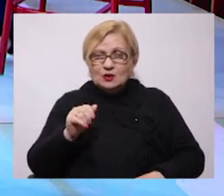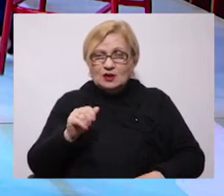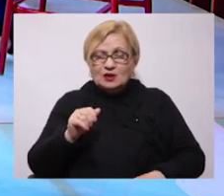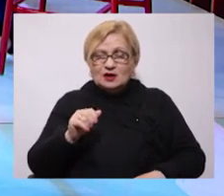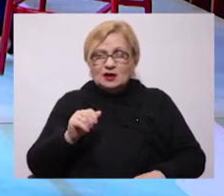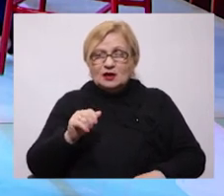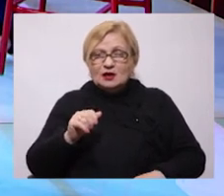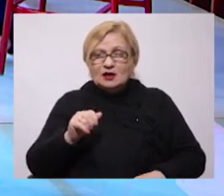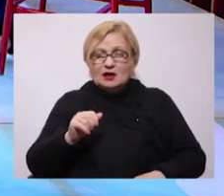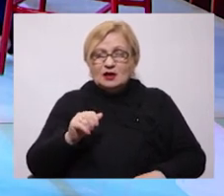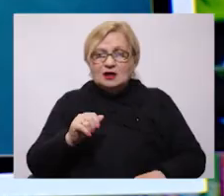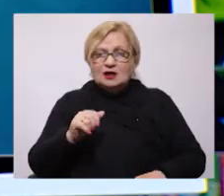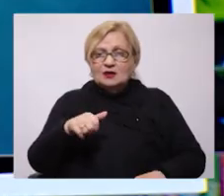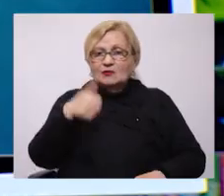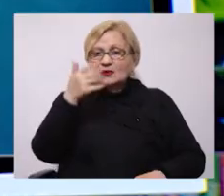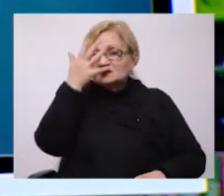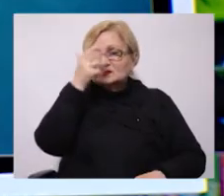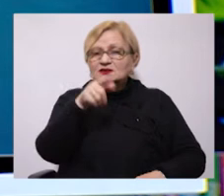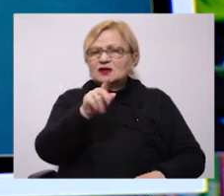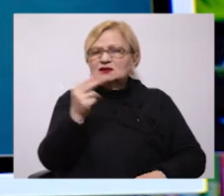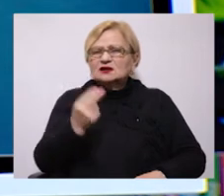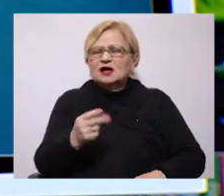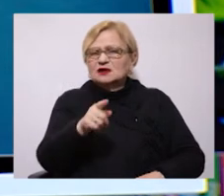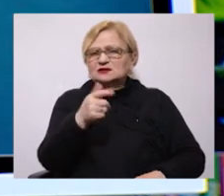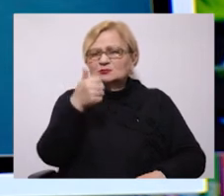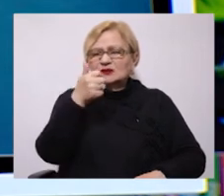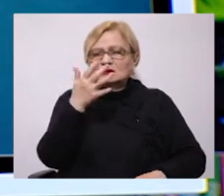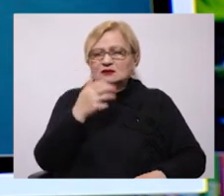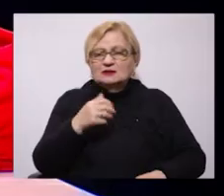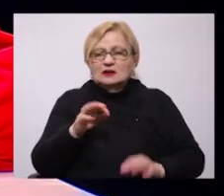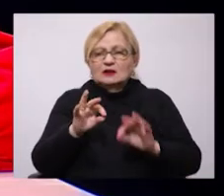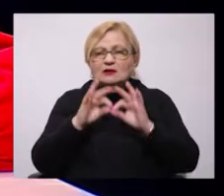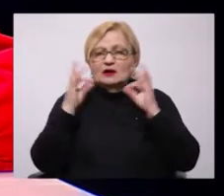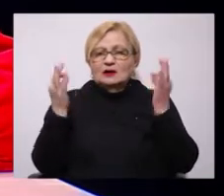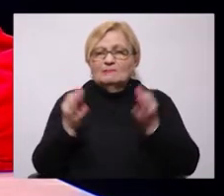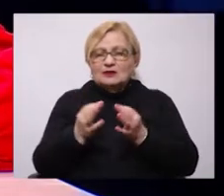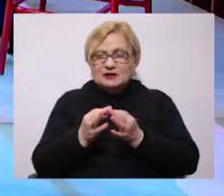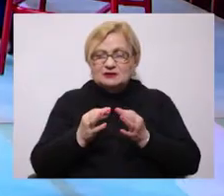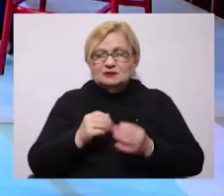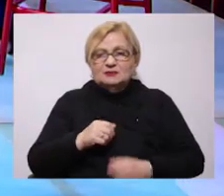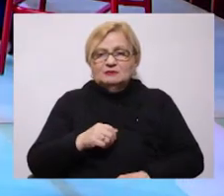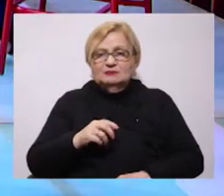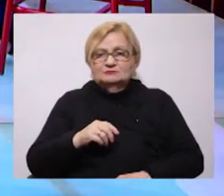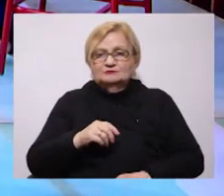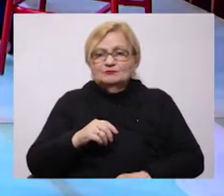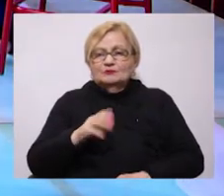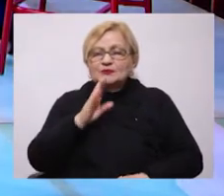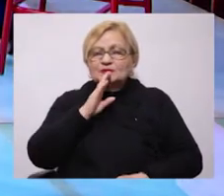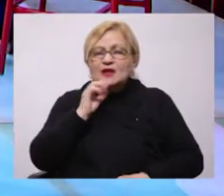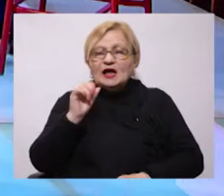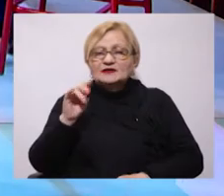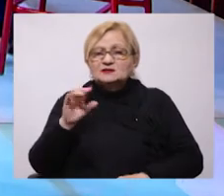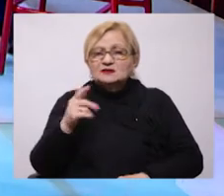ოტი. ახლავე. ლუკა, პირველ ნახაზე რა ხატია ხო ვერ მეტყვი? ბლინი. რა არის ეგ? ბლინი, კი ბატონო. ანასტასია,